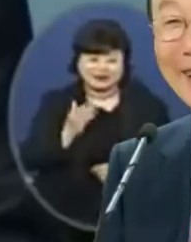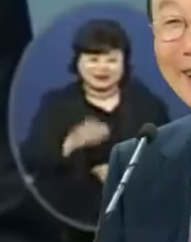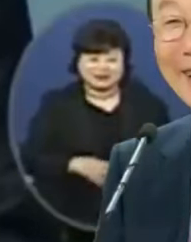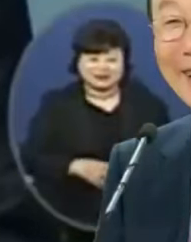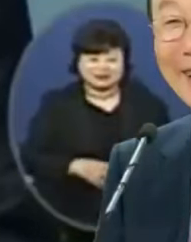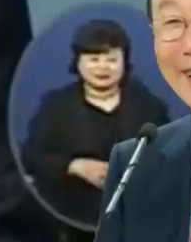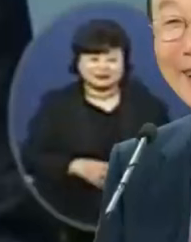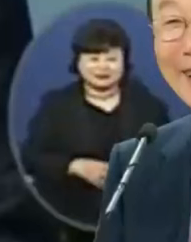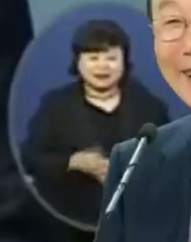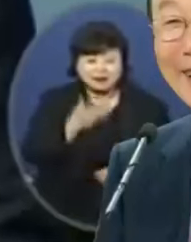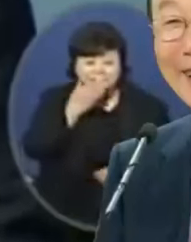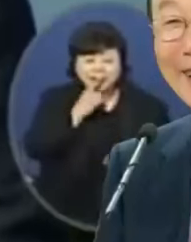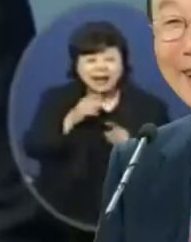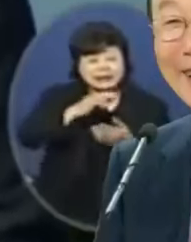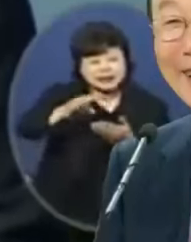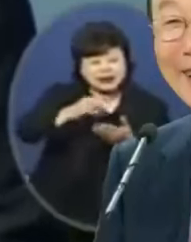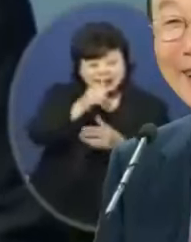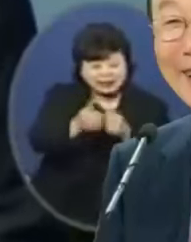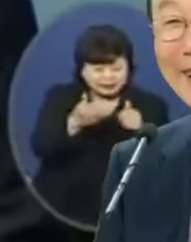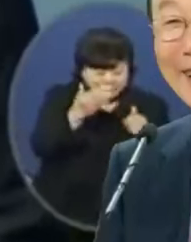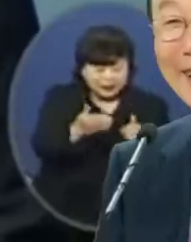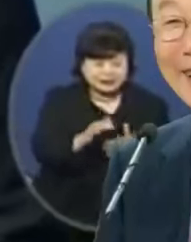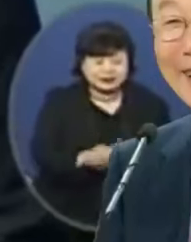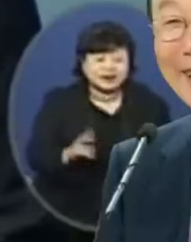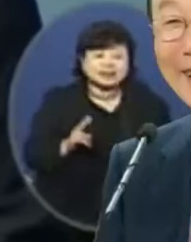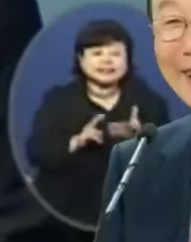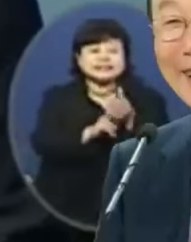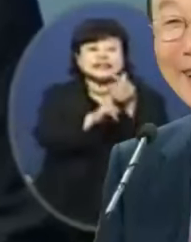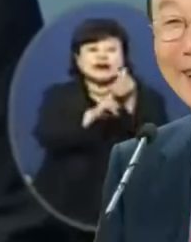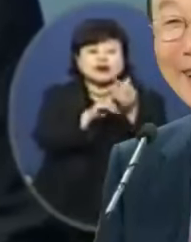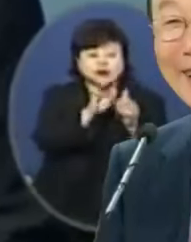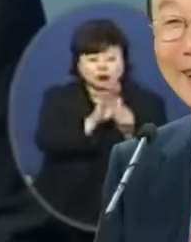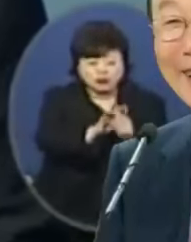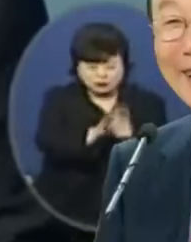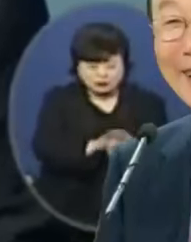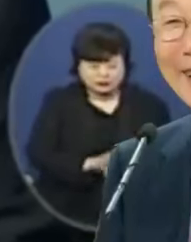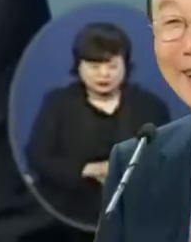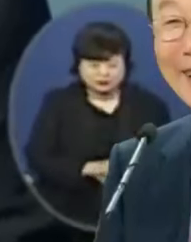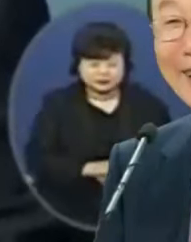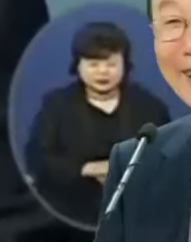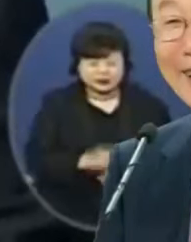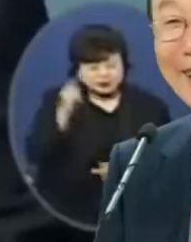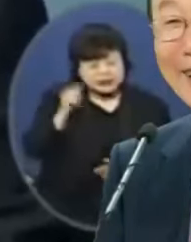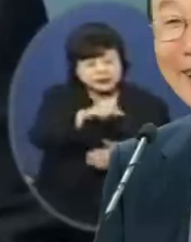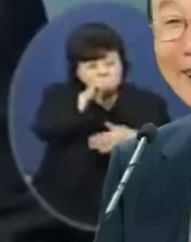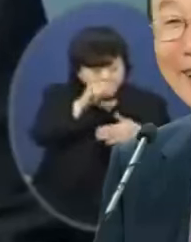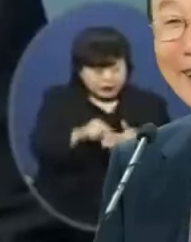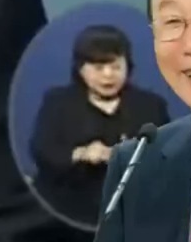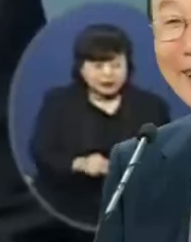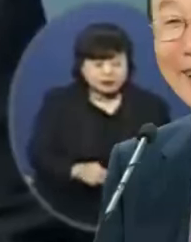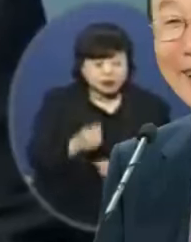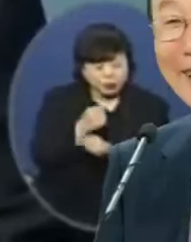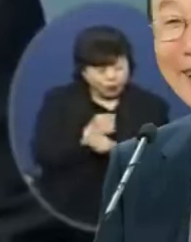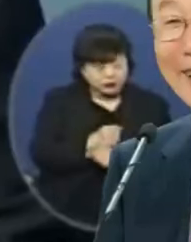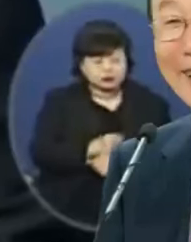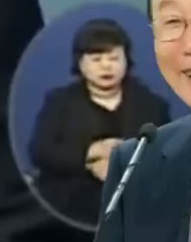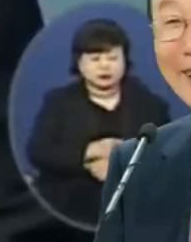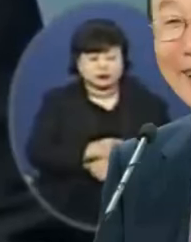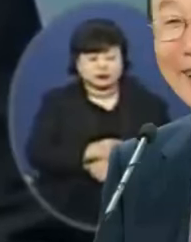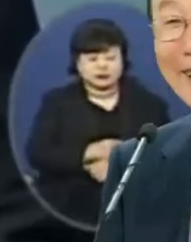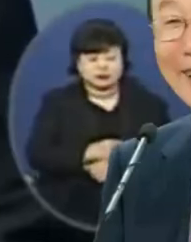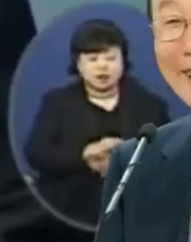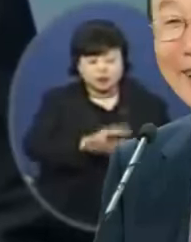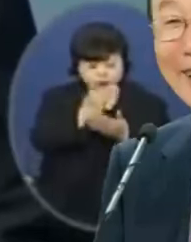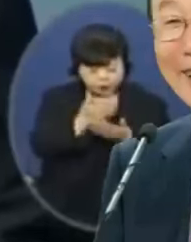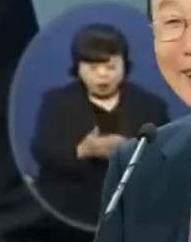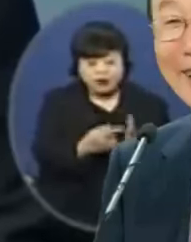긍정적인 말을 하면 하나님이 기적적으로 역사함과 동시에 여러분의 생활 속에도 과학적으로 굉장한 큰 변화가